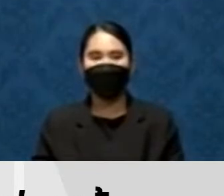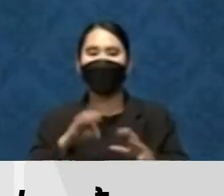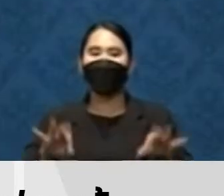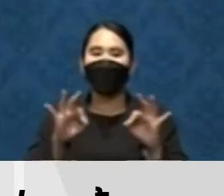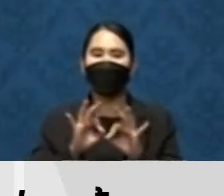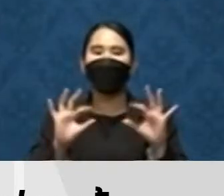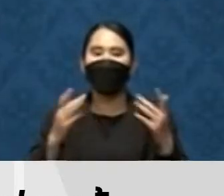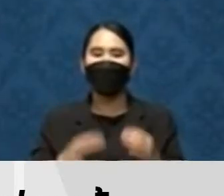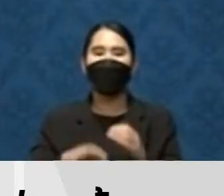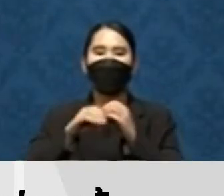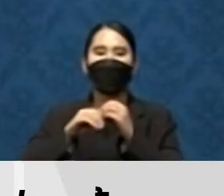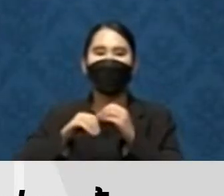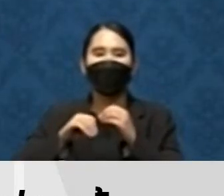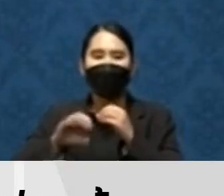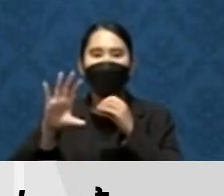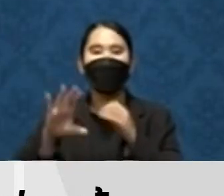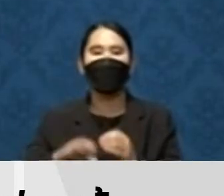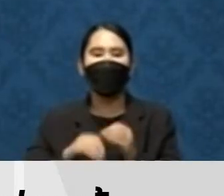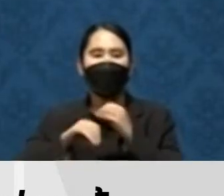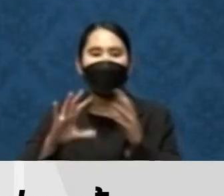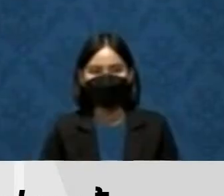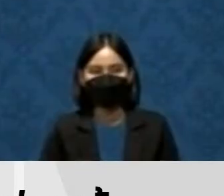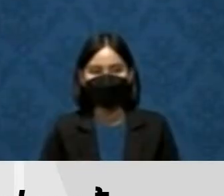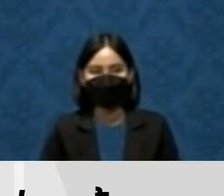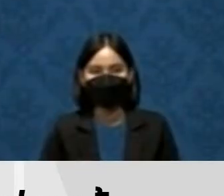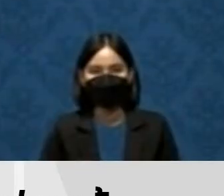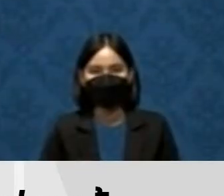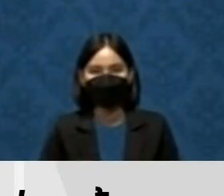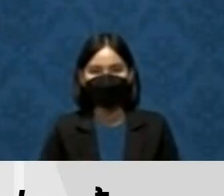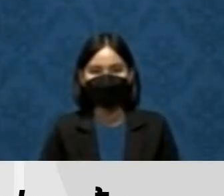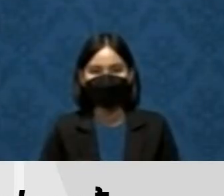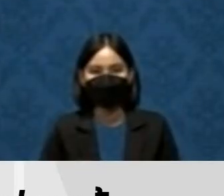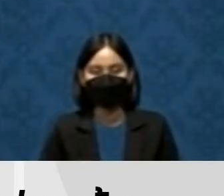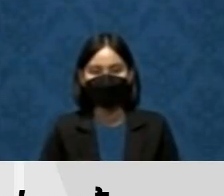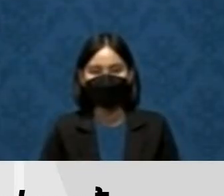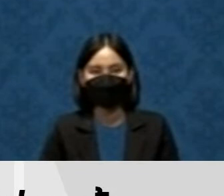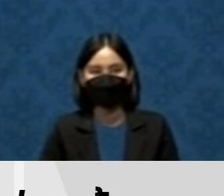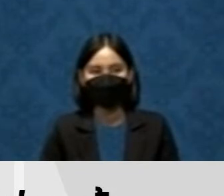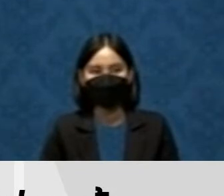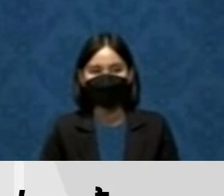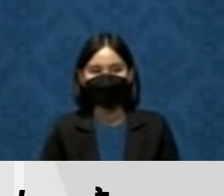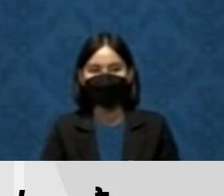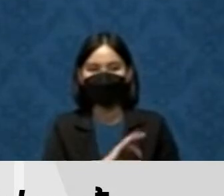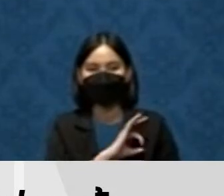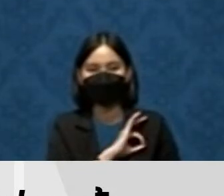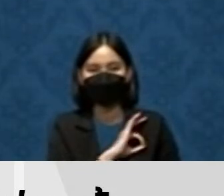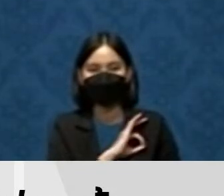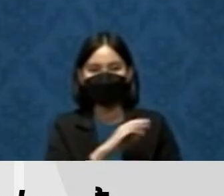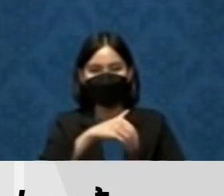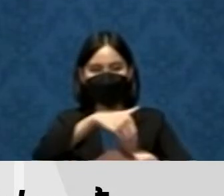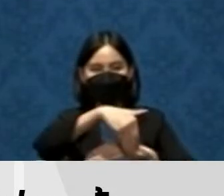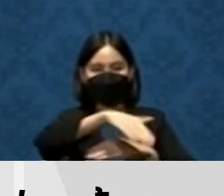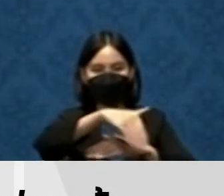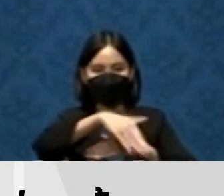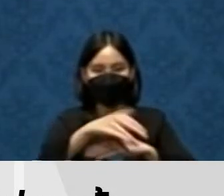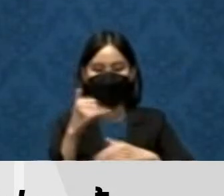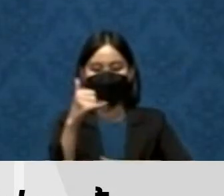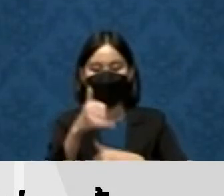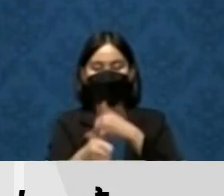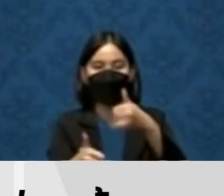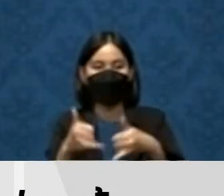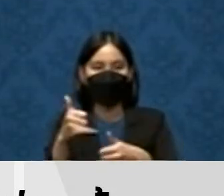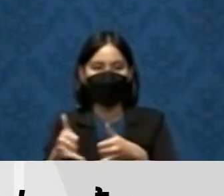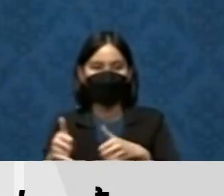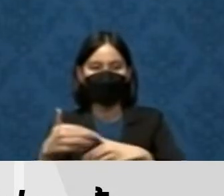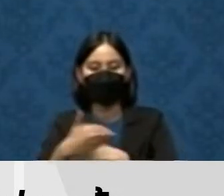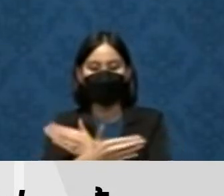เพราะเขาเคยประมูลมาแล้วร่วมแข่งกับคุณมาแล้วก่อนที่คุณจะโดนบล็อกอ่ะนั้นเรื่องแบบนี้เนี่ยปล่อยไว้ก็คลาคสังทำไมไม่เคลียร์ซะต